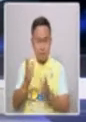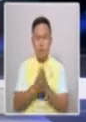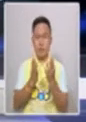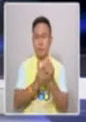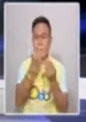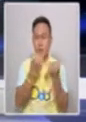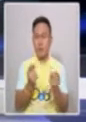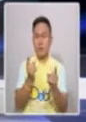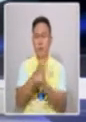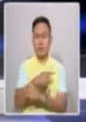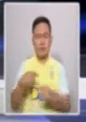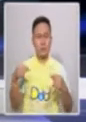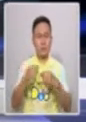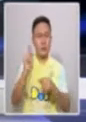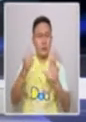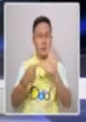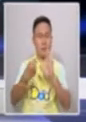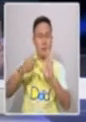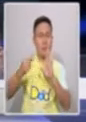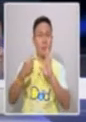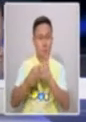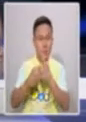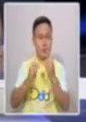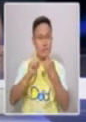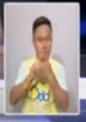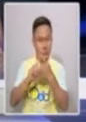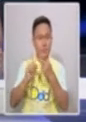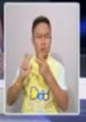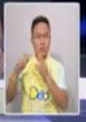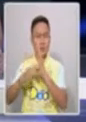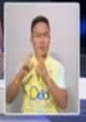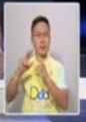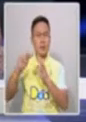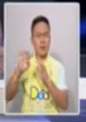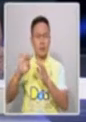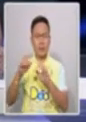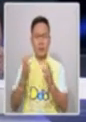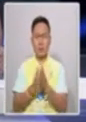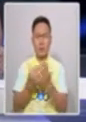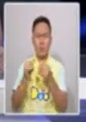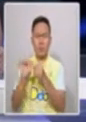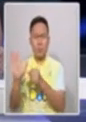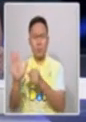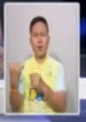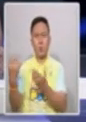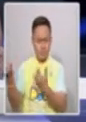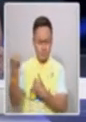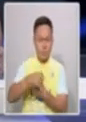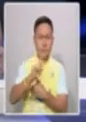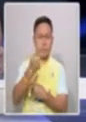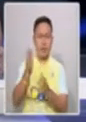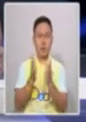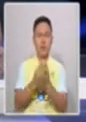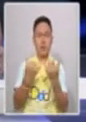สัปดาห์นี้เนี่ยเรามาแทนพี่โจ้พี่รัฐนะครับแต่ว่าไม่ต้องห่วงนะฮะเพราะว่าพี่โจ้พี่รัฐก็จะมาให้คุณผู้ชมได้หายคิดถึงครับไปที่เคียง